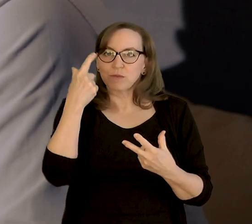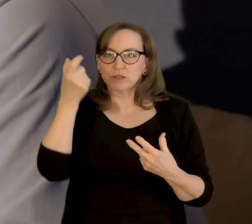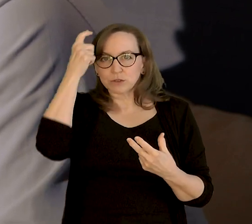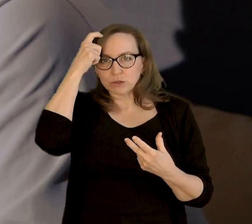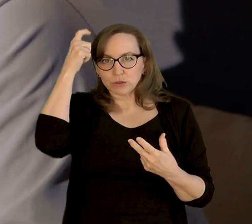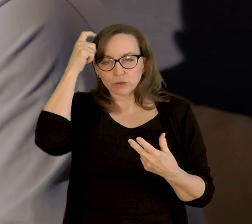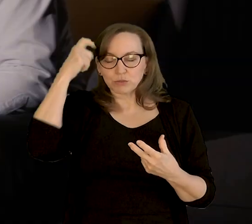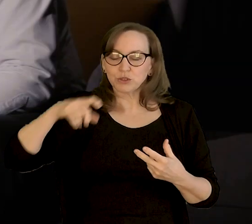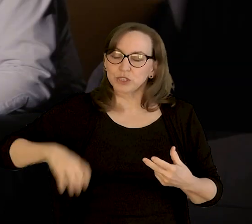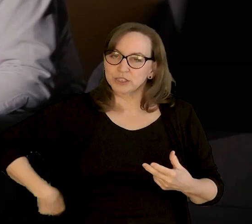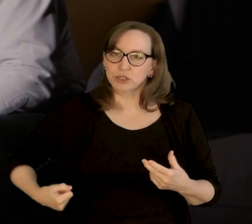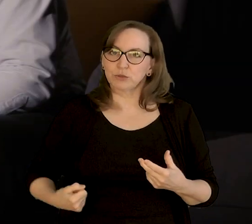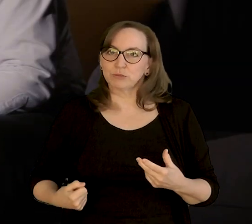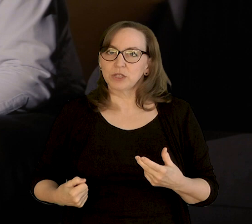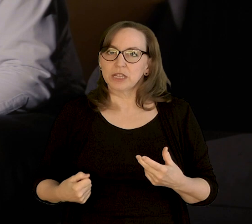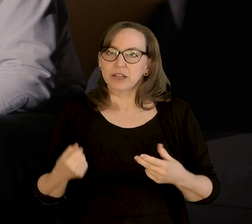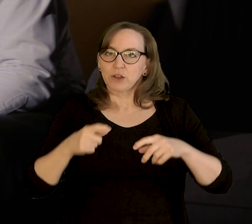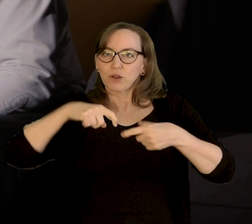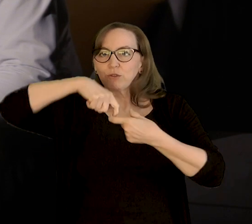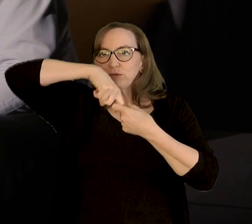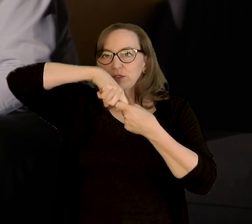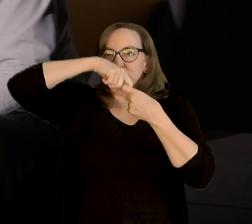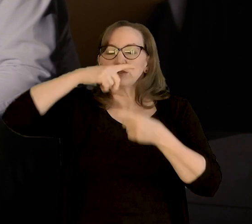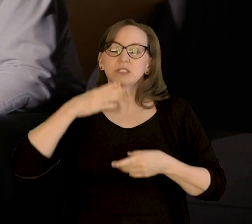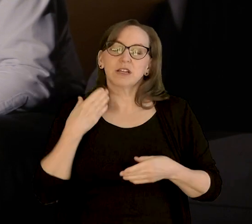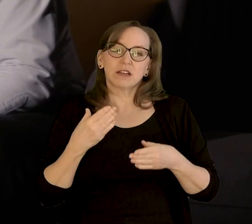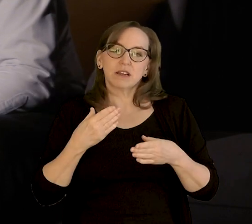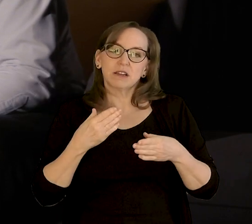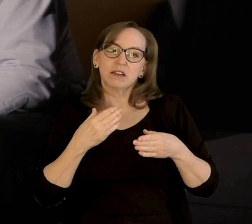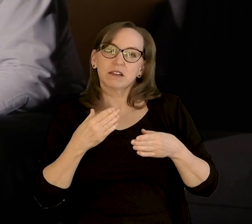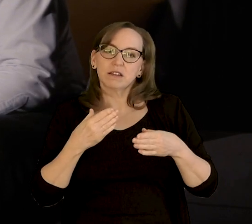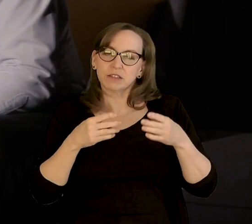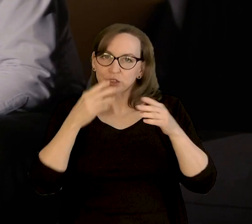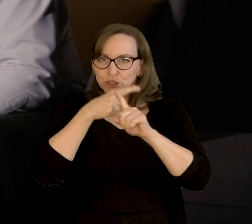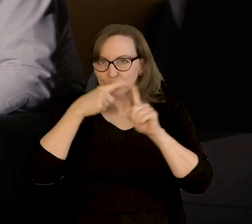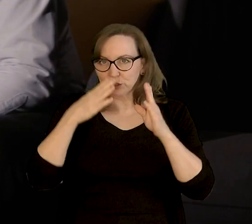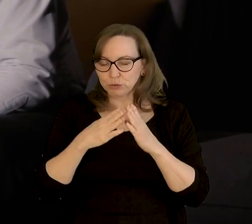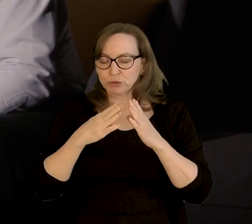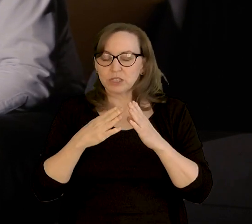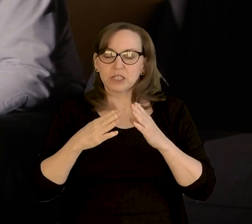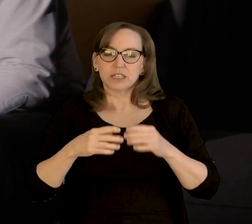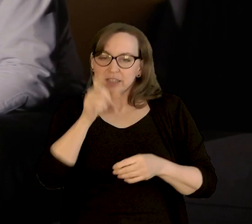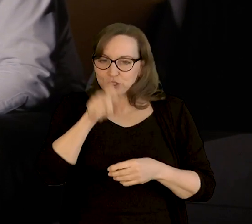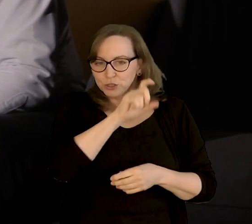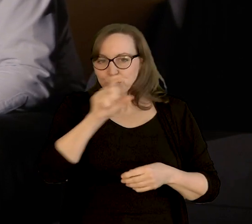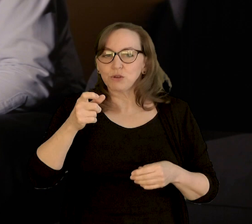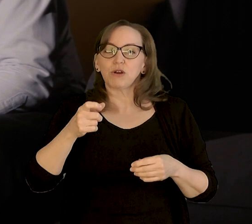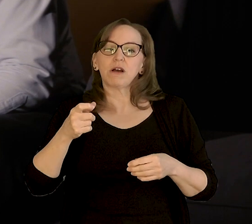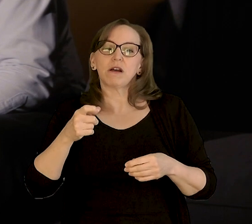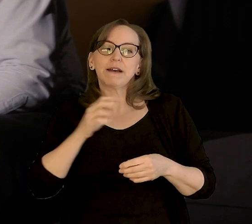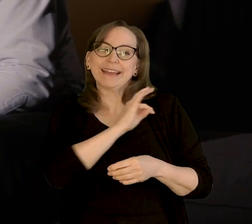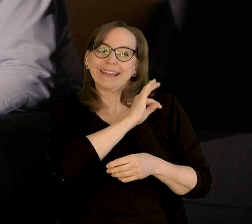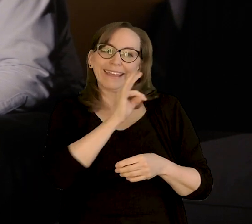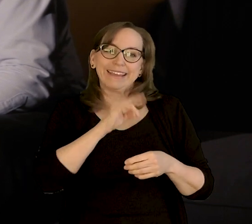wiszącym na krzyżach obok Jezusa złamano golenie, a Panu Jezusowi